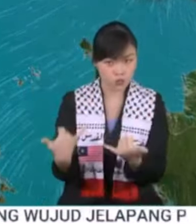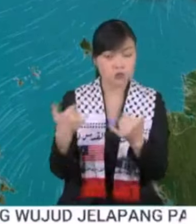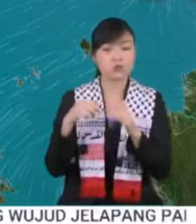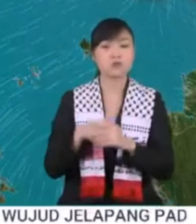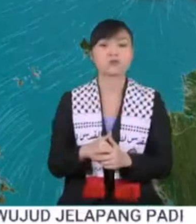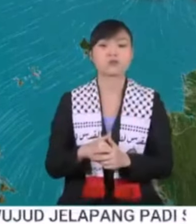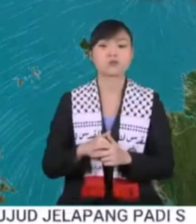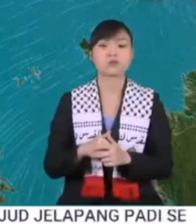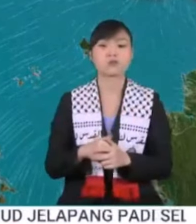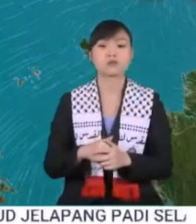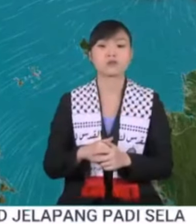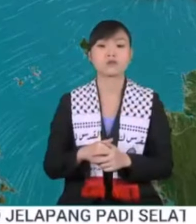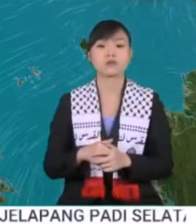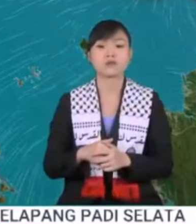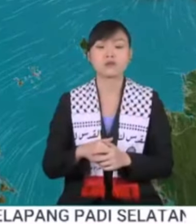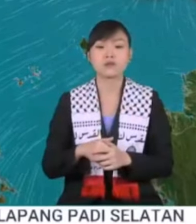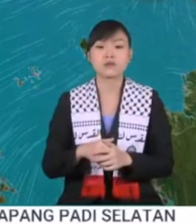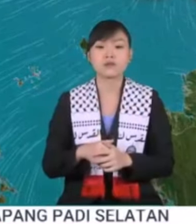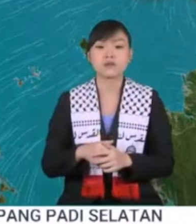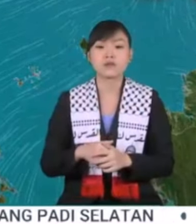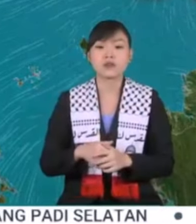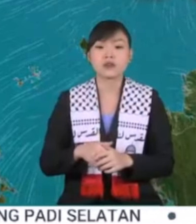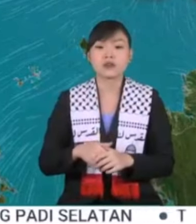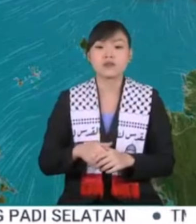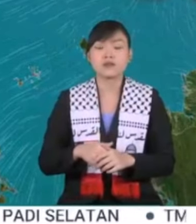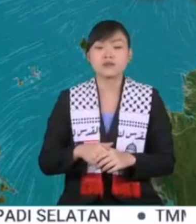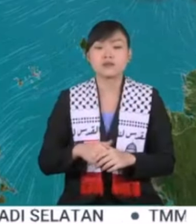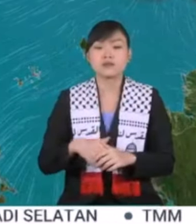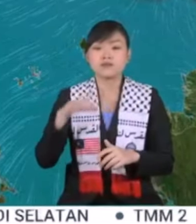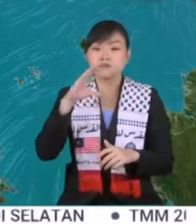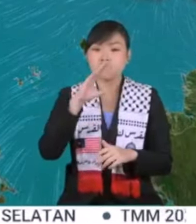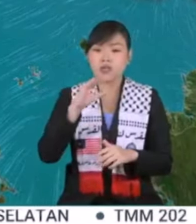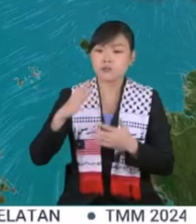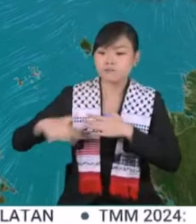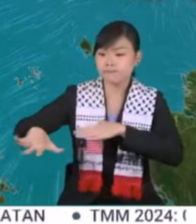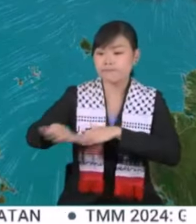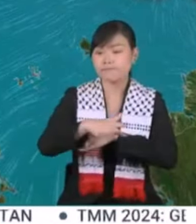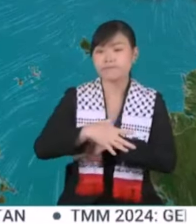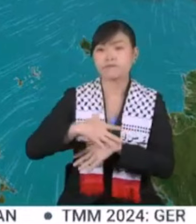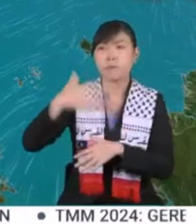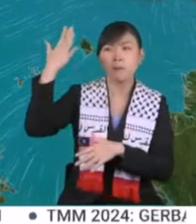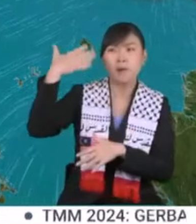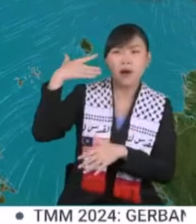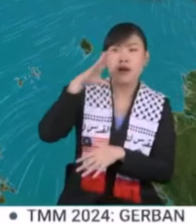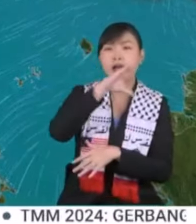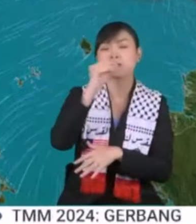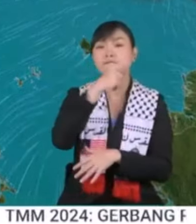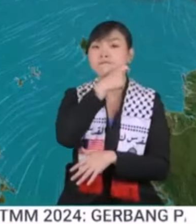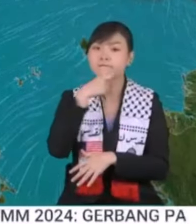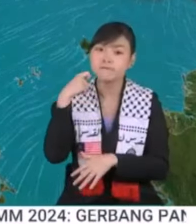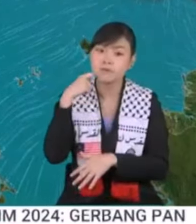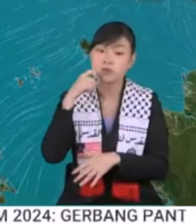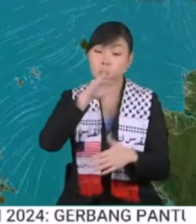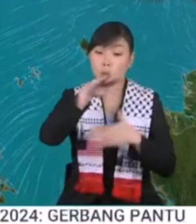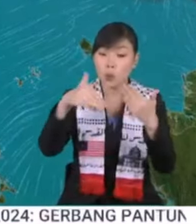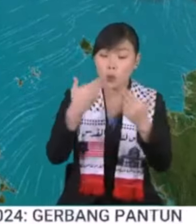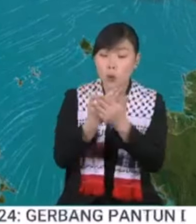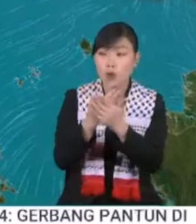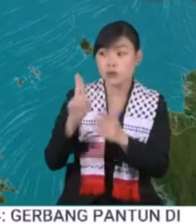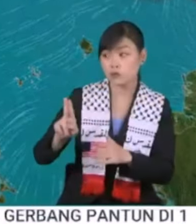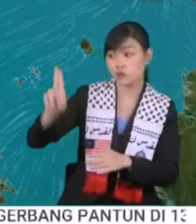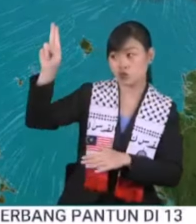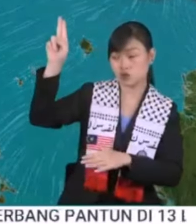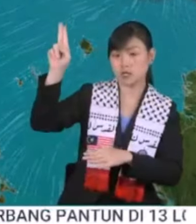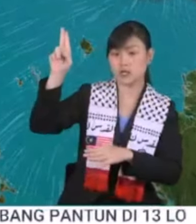sedikit sebanyak turut menyumbang kepada keadaan panas dan juga kering di sekitar kawasan berkenaan. Oleh itu, orang ramai di sekitar utara